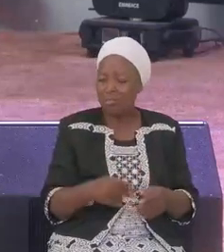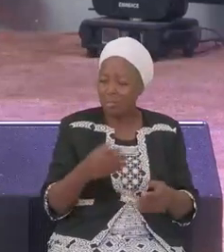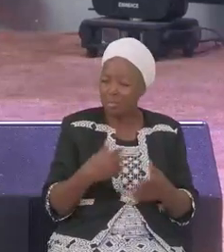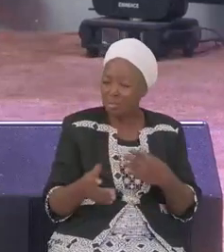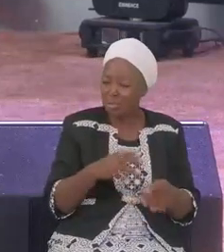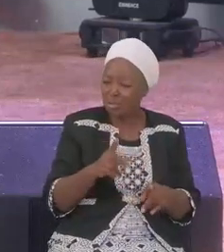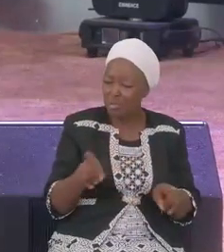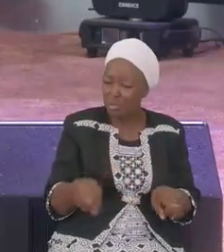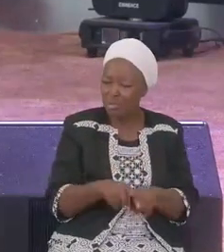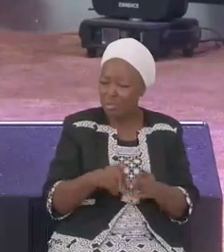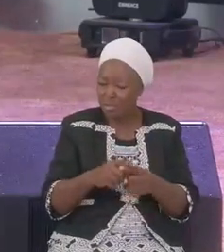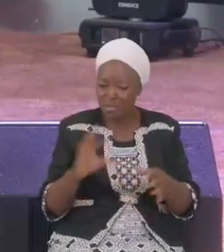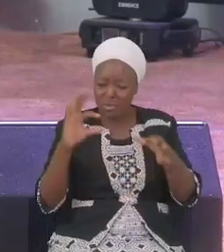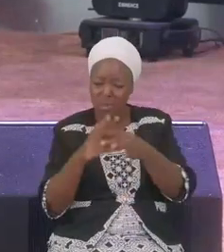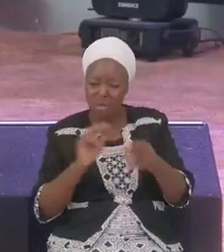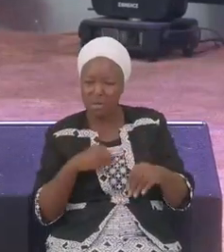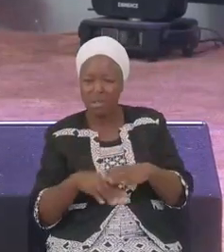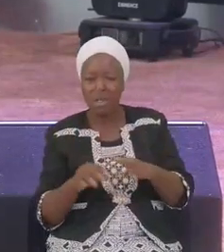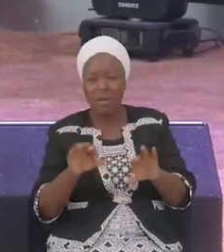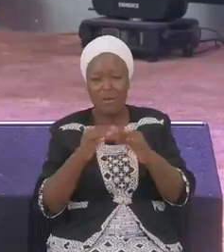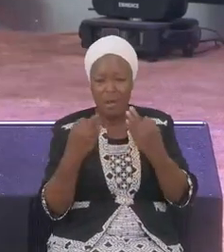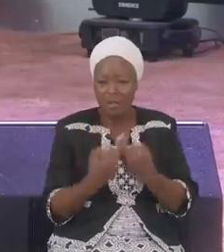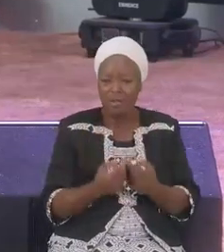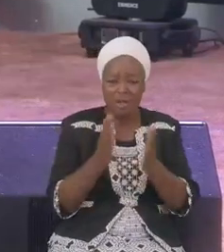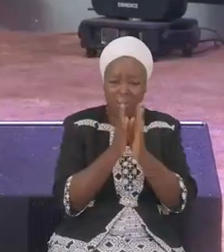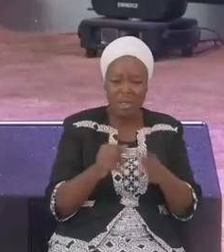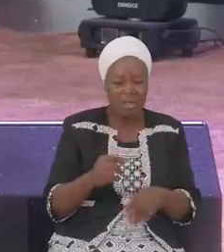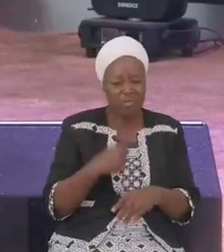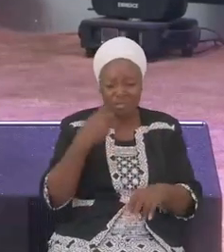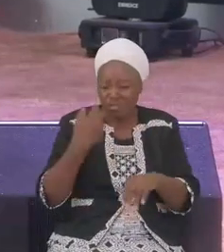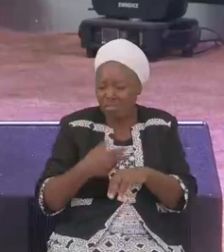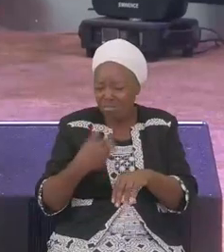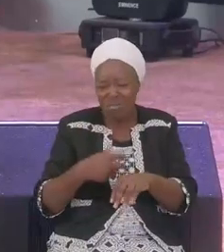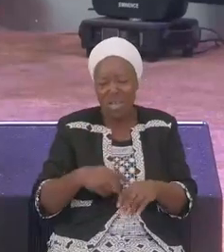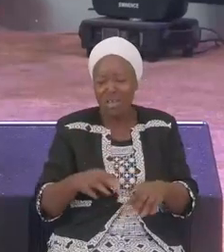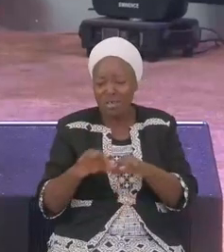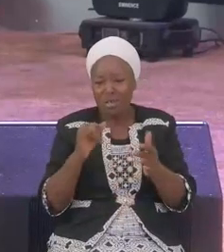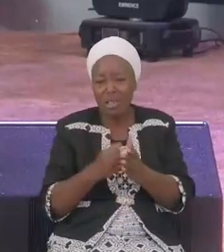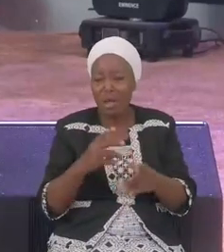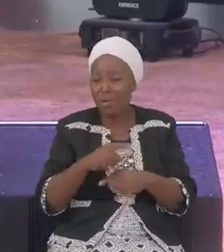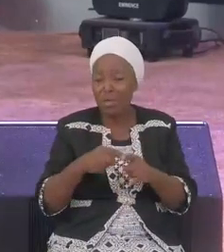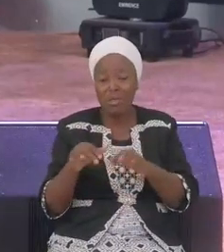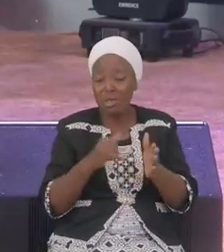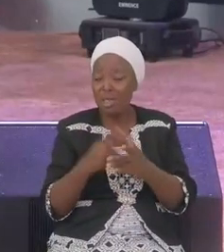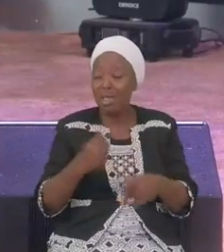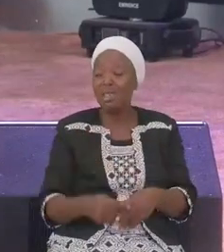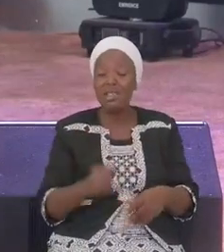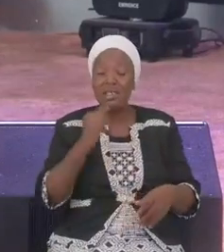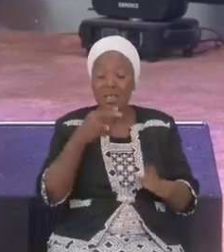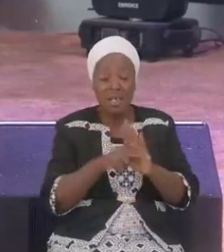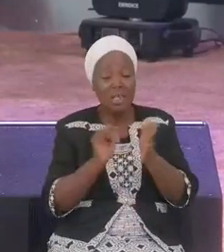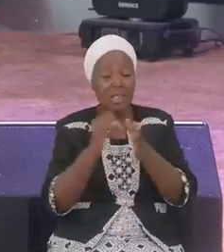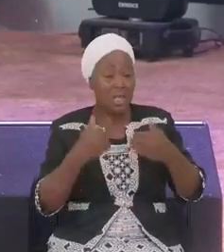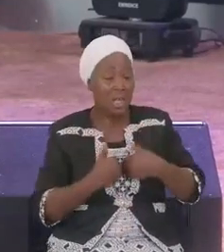même nous joindre, mais se joindre à nous dans la dévotion de famille, il ne faisait plus cela. Mais le feu qu'il avait avant d'aller